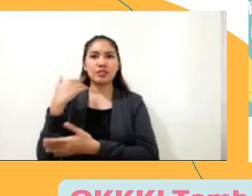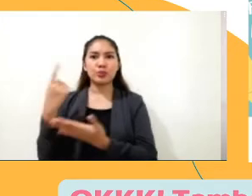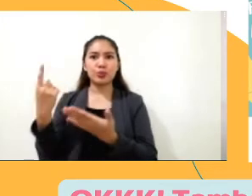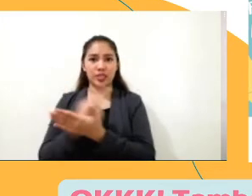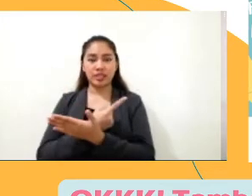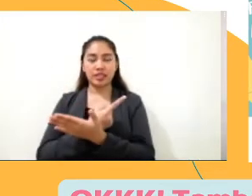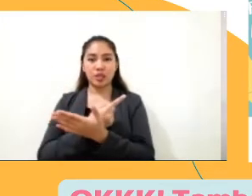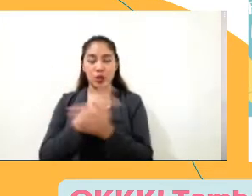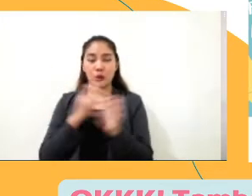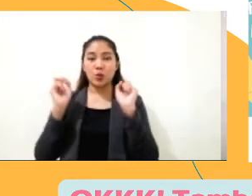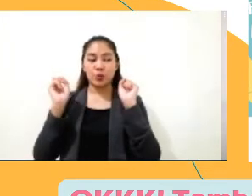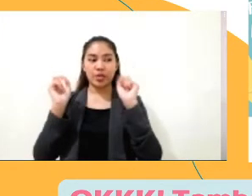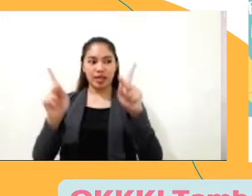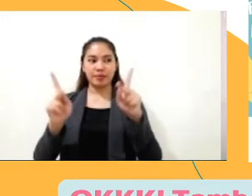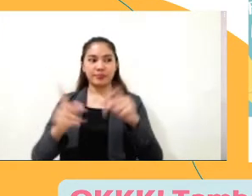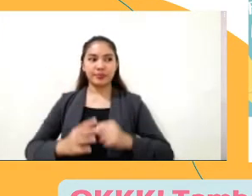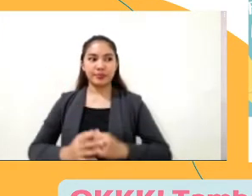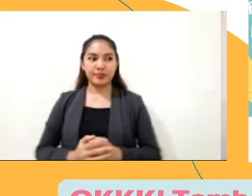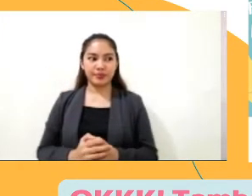Okay?